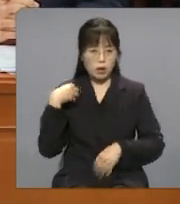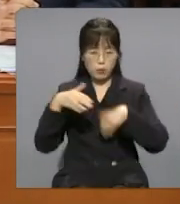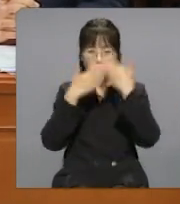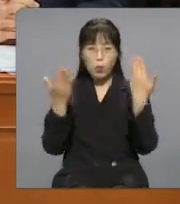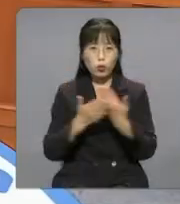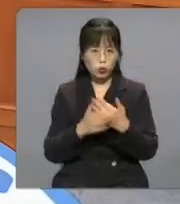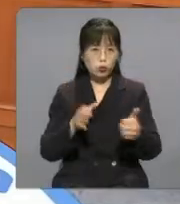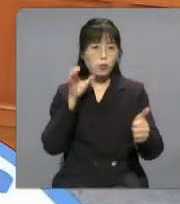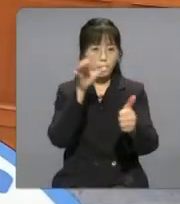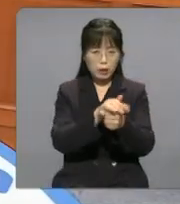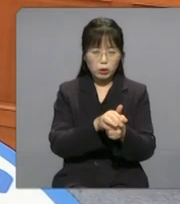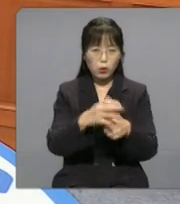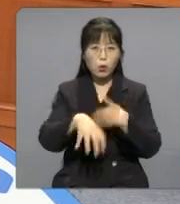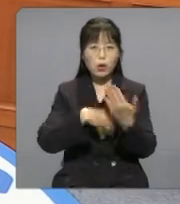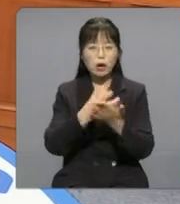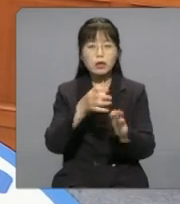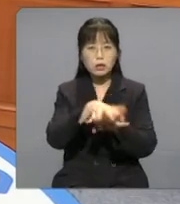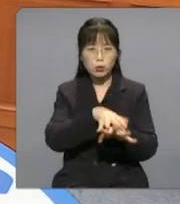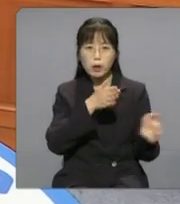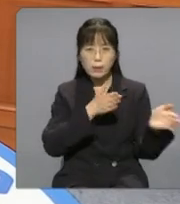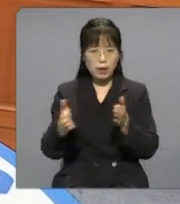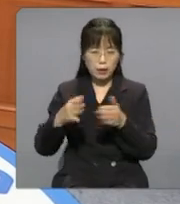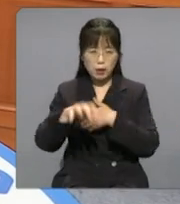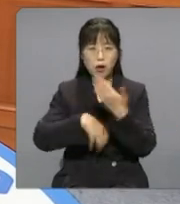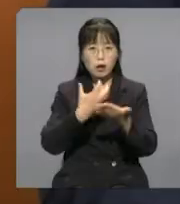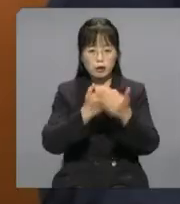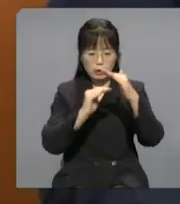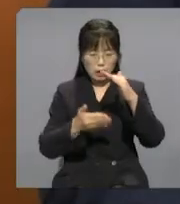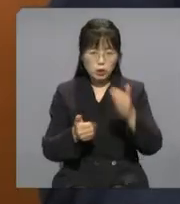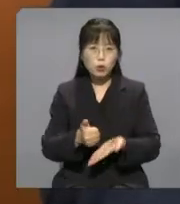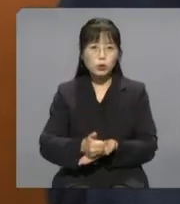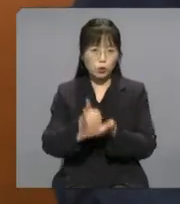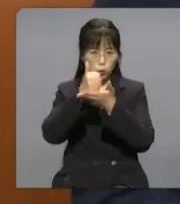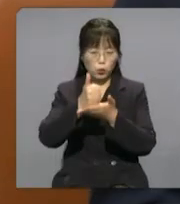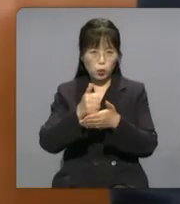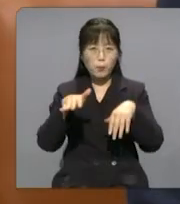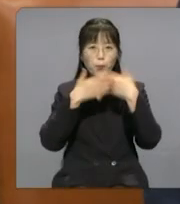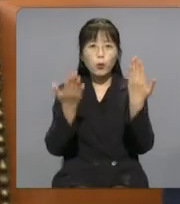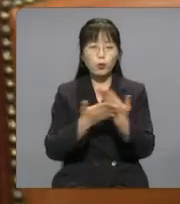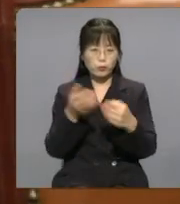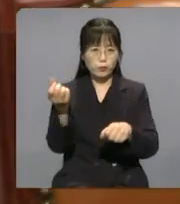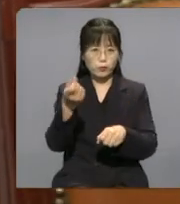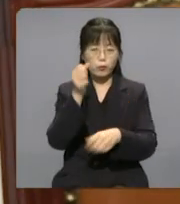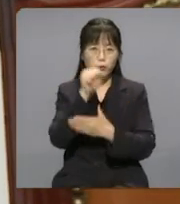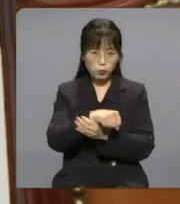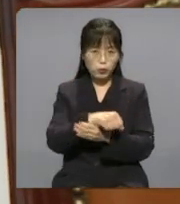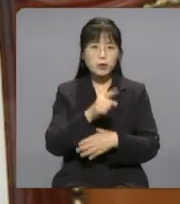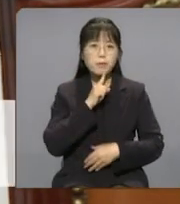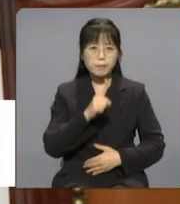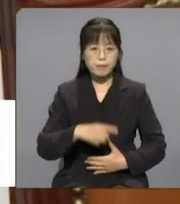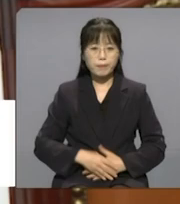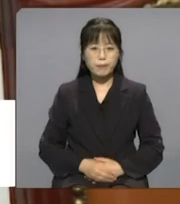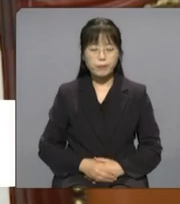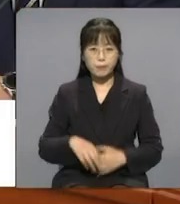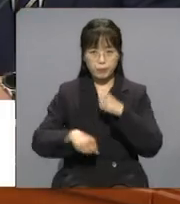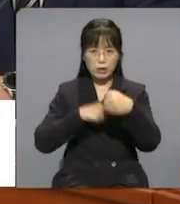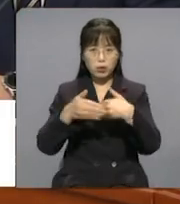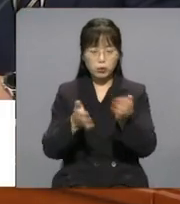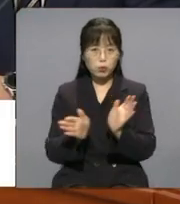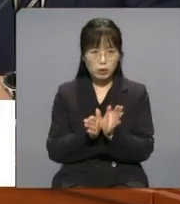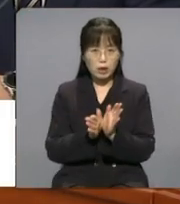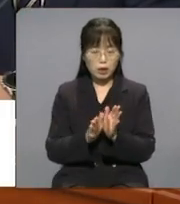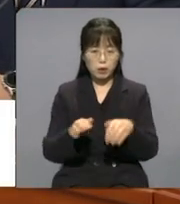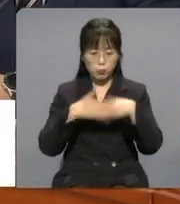전적으로 맡기고 혁신기구가 마련한 혁신화를 존중하고 전폭 수용하겠다고 강조했습니다 민주당은